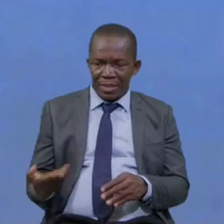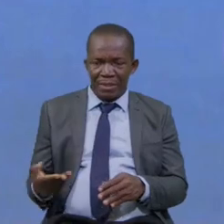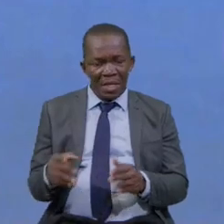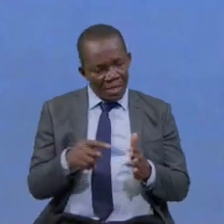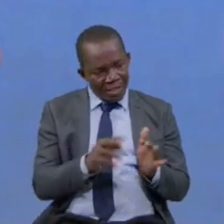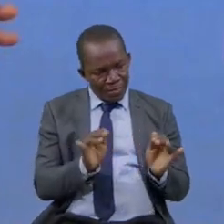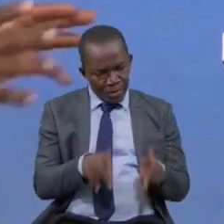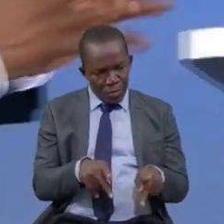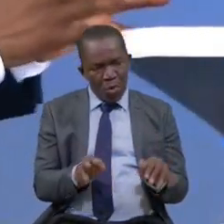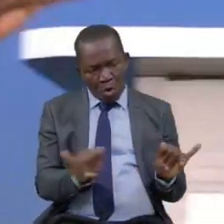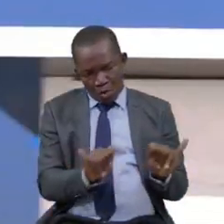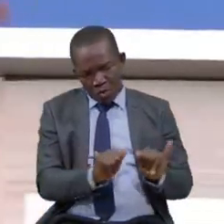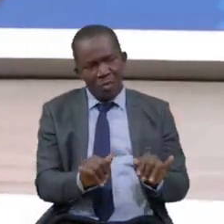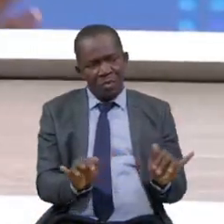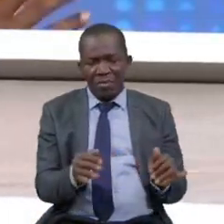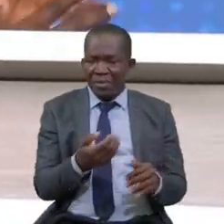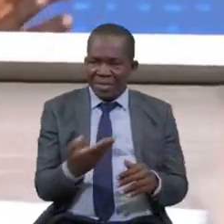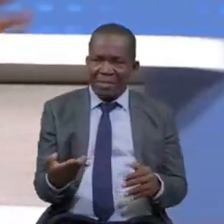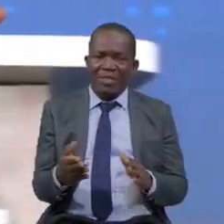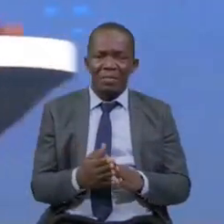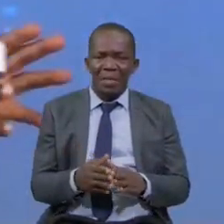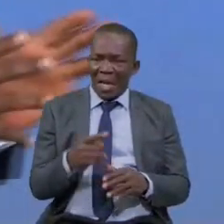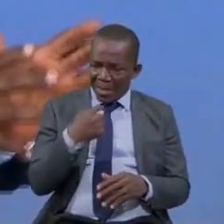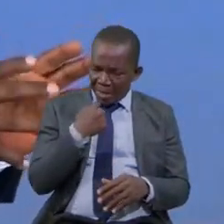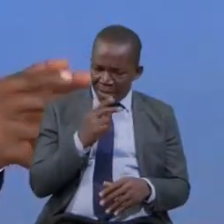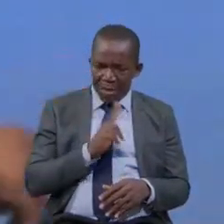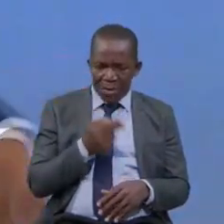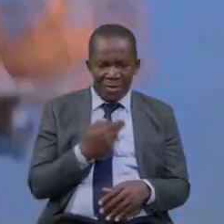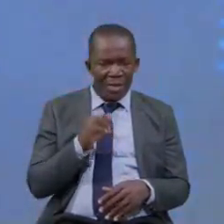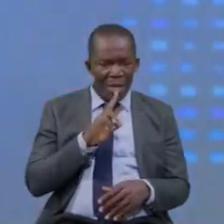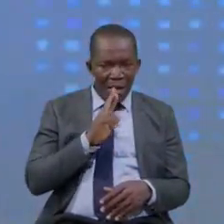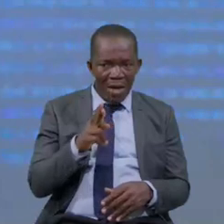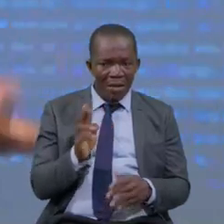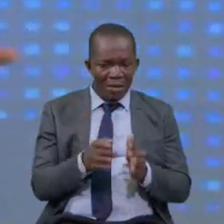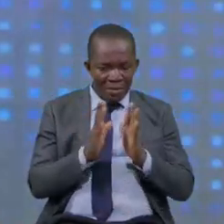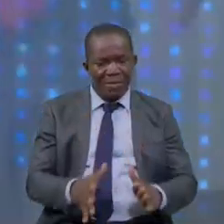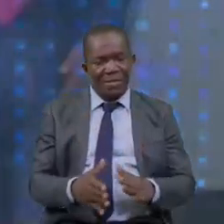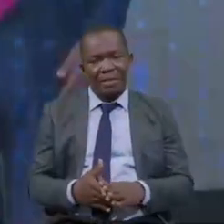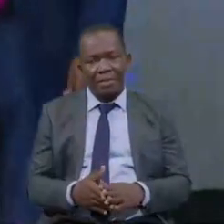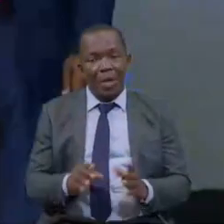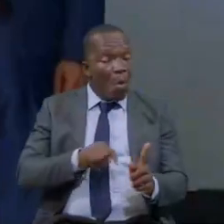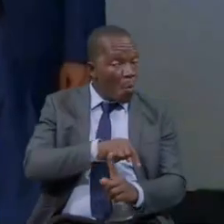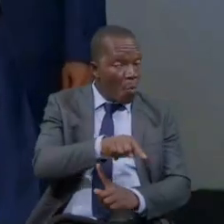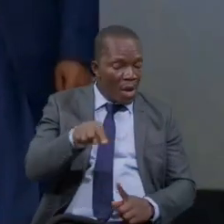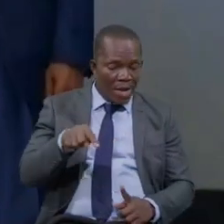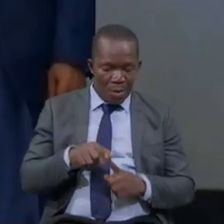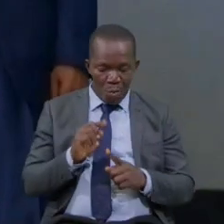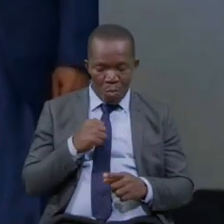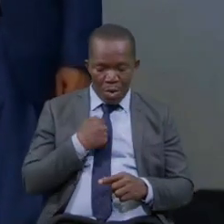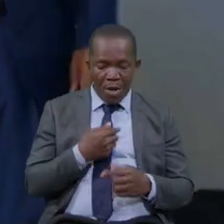gens d'église. Quand nous venons au Seigneur et nous venons au Dieu